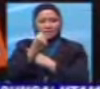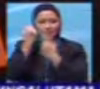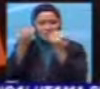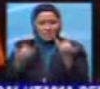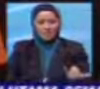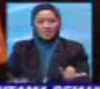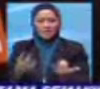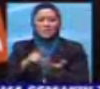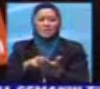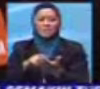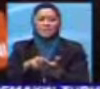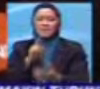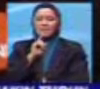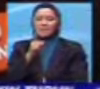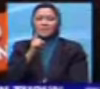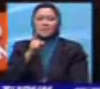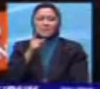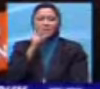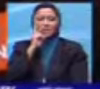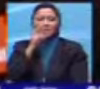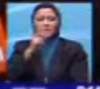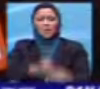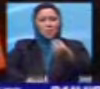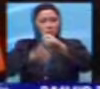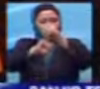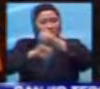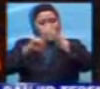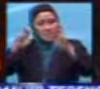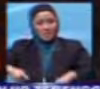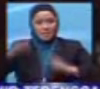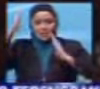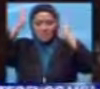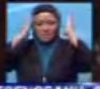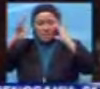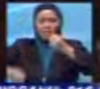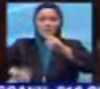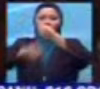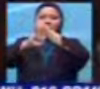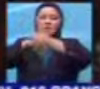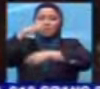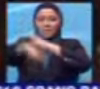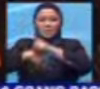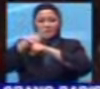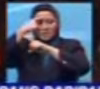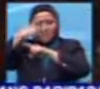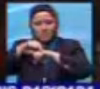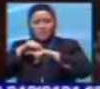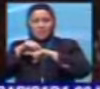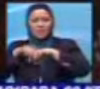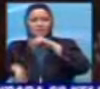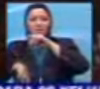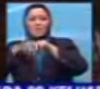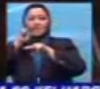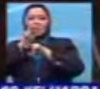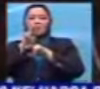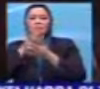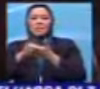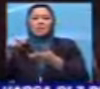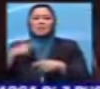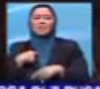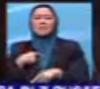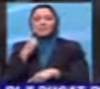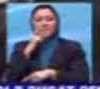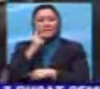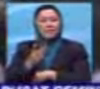mana sokongan rakyat Malaysia dan dunia juga tu. Dalam tuntunan tu, kita nampak insyaAllah akan berjaya